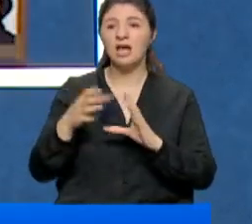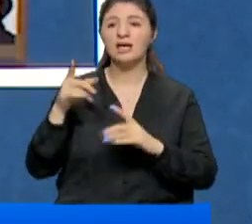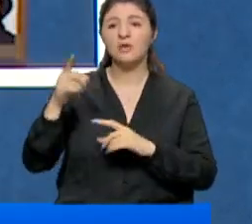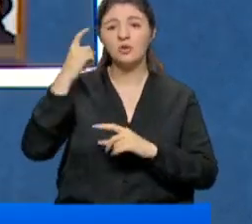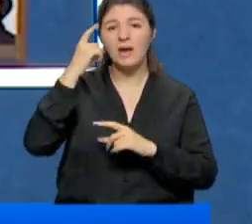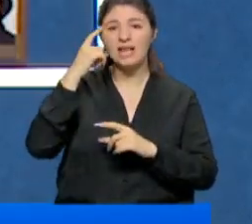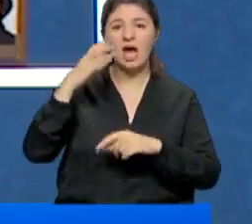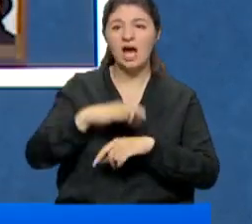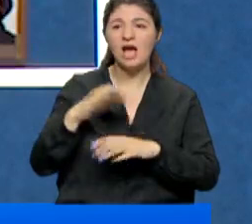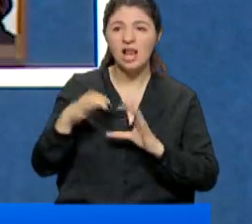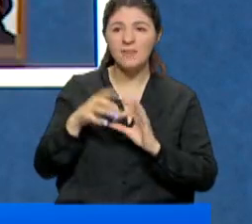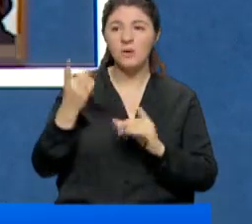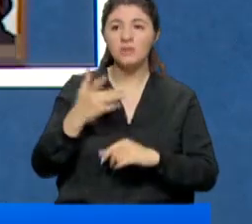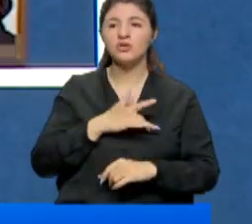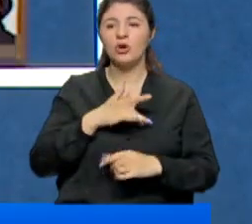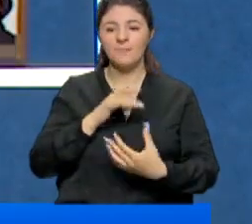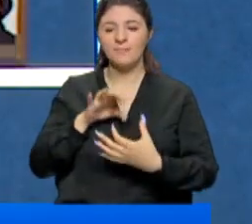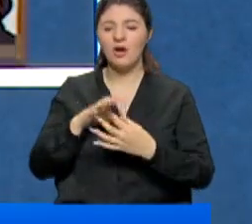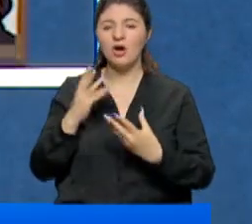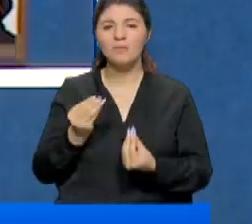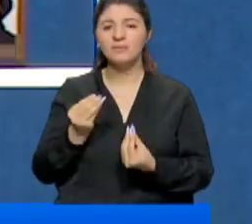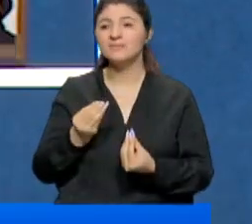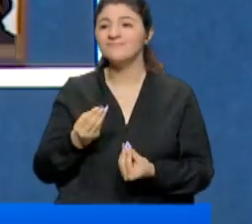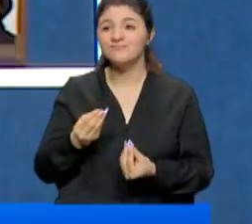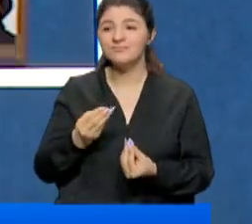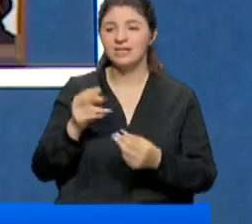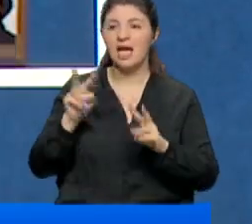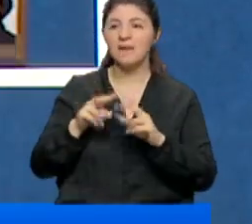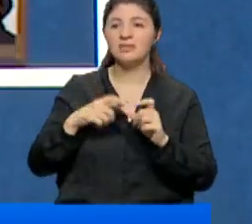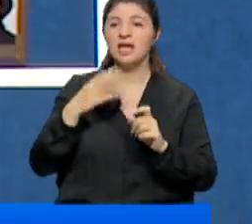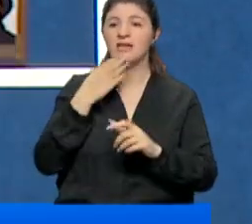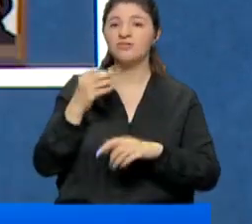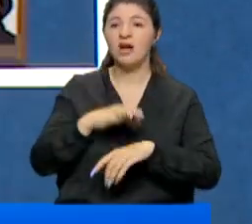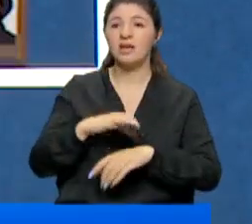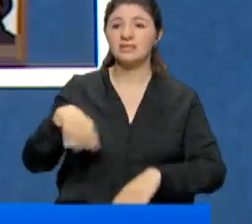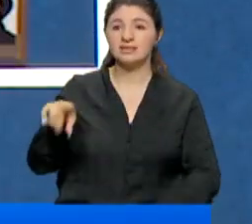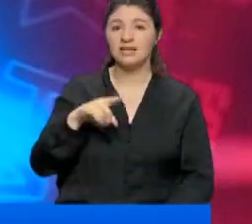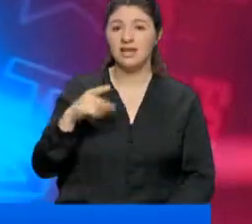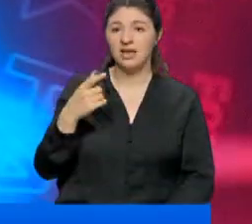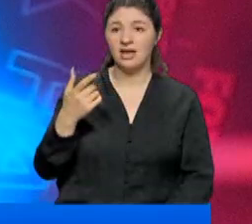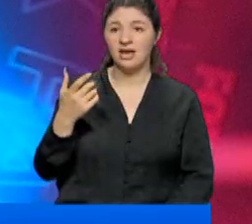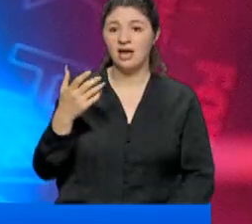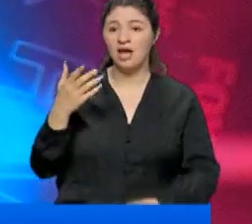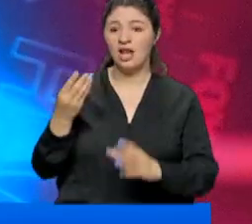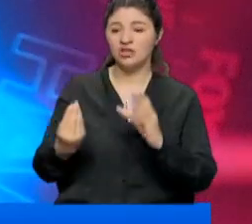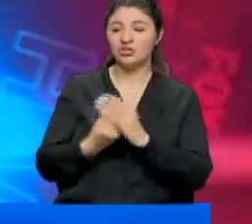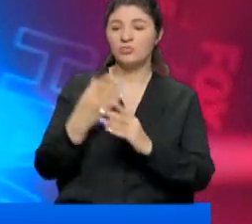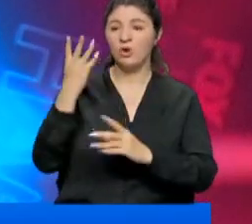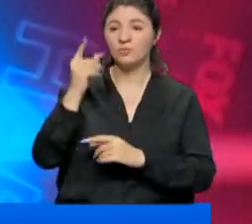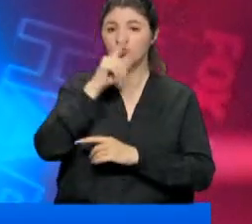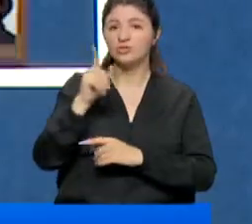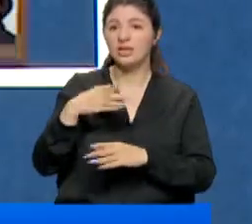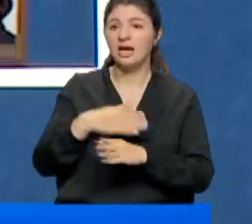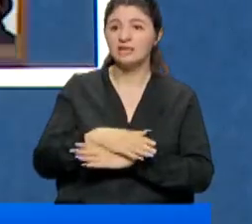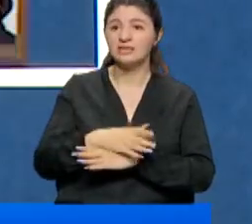dönemin ilk hastalıklarla ilgili böyle bir gönül bağın kurulması Emsin genç hastaları ve ilgilendirmesi nedeniyle dir